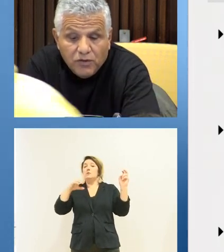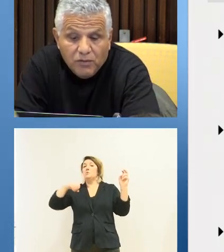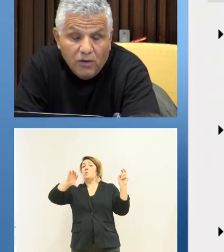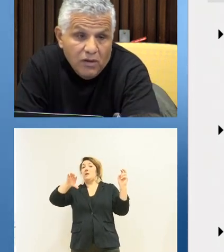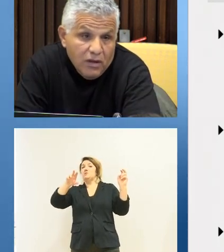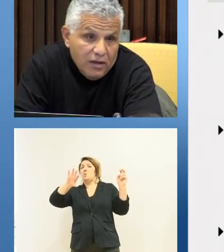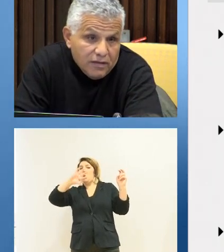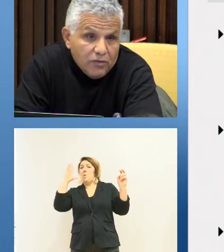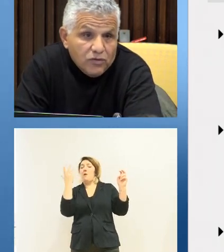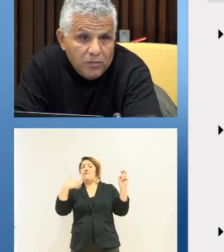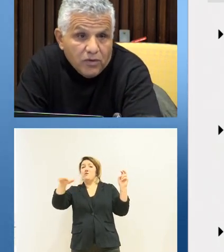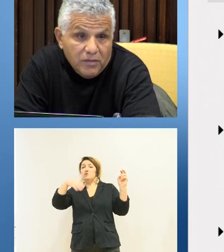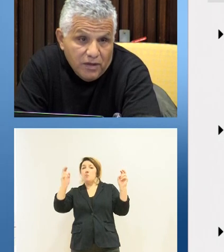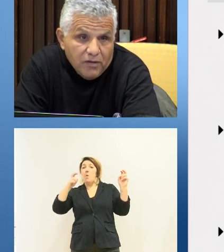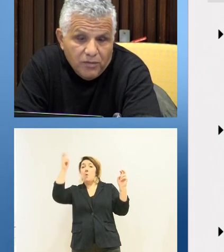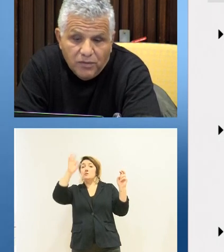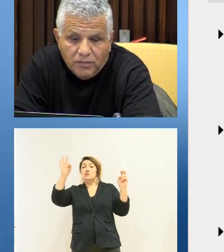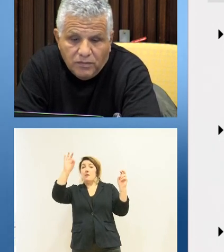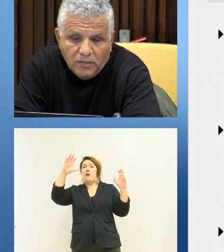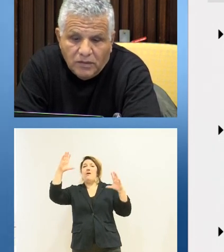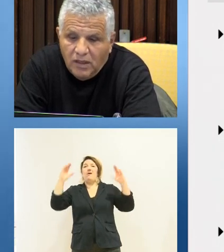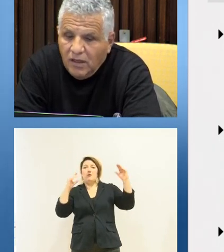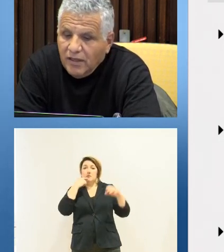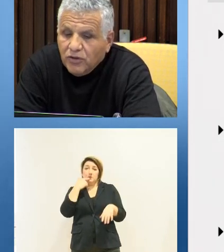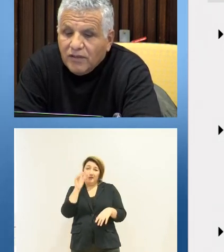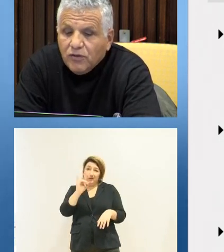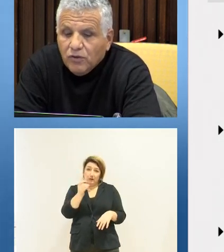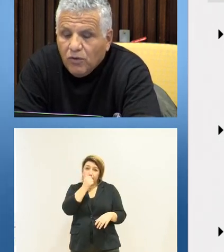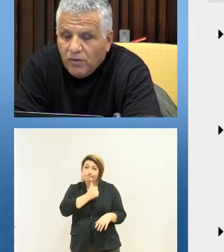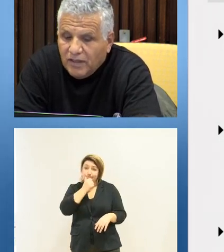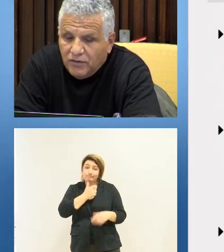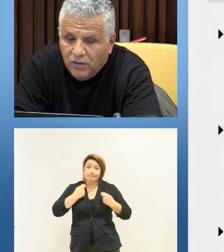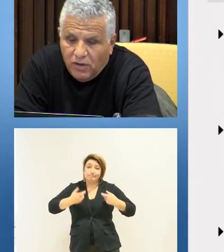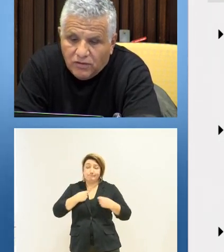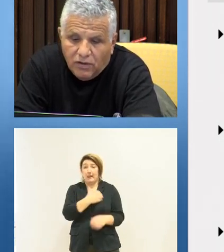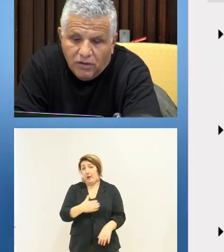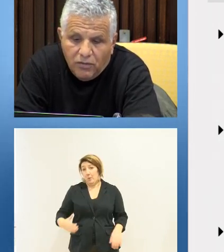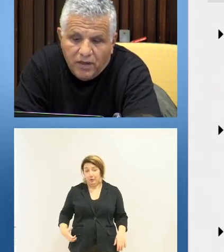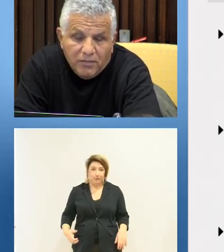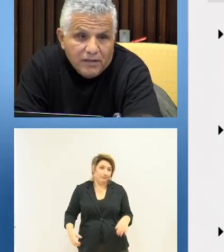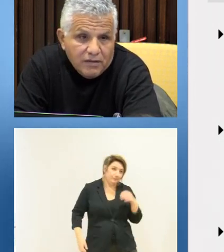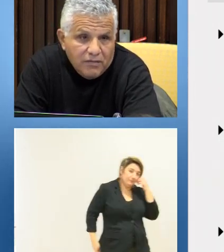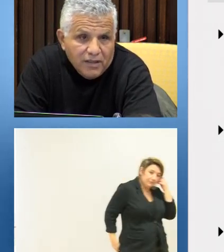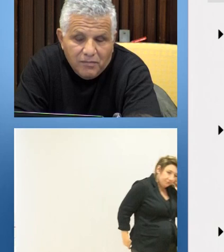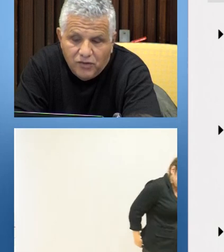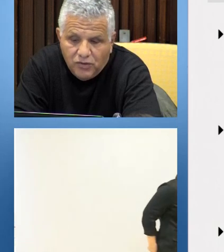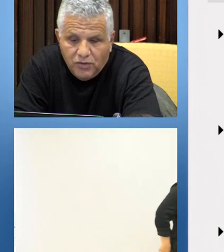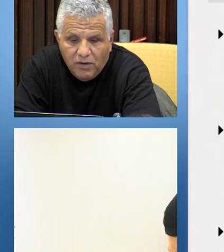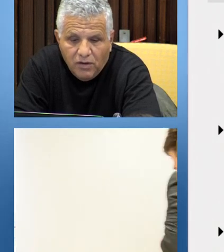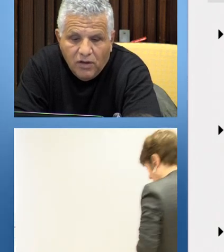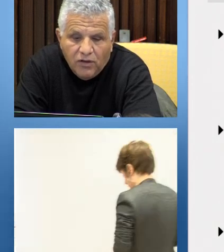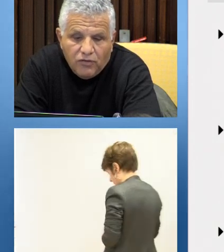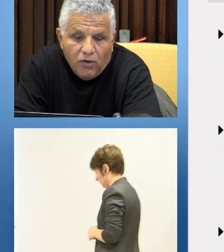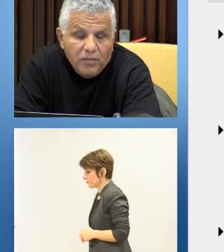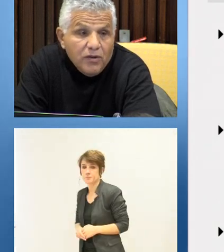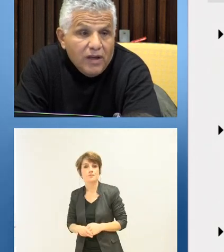de fonctionnement et sera donc supporté par les communes les dotations de compensation entrant dans le périmètre des variables d'ajustement